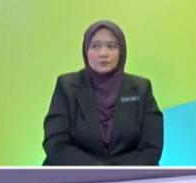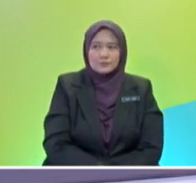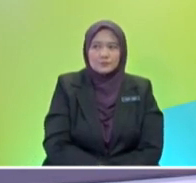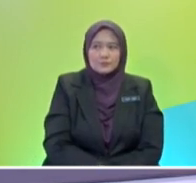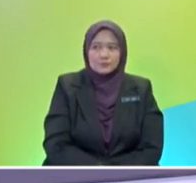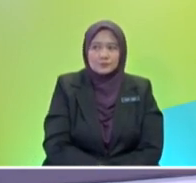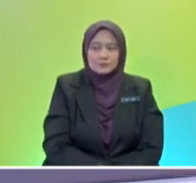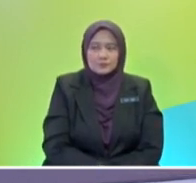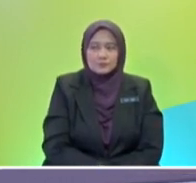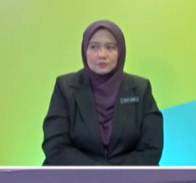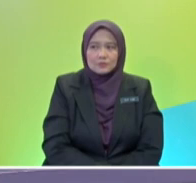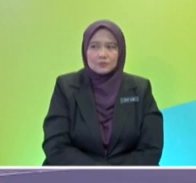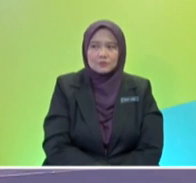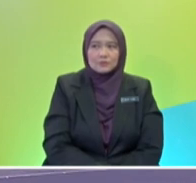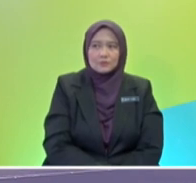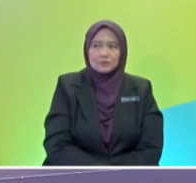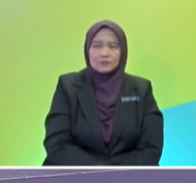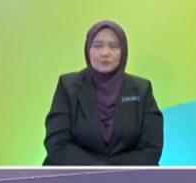untuk mencabutkan